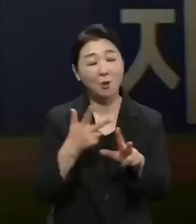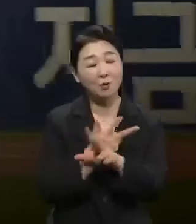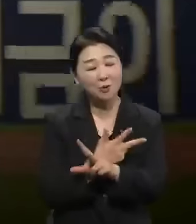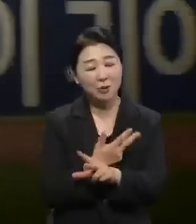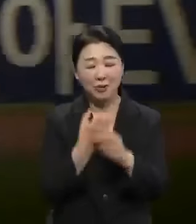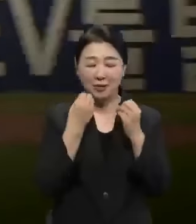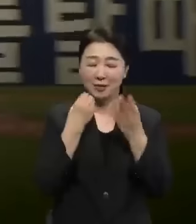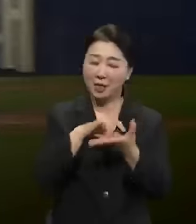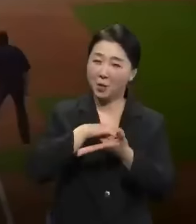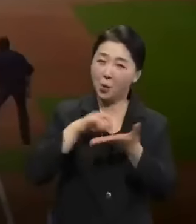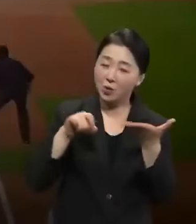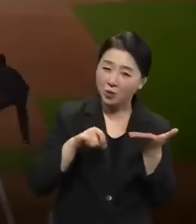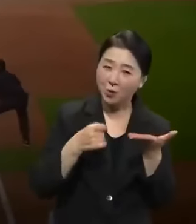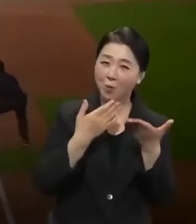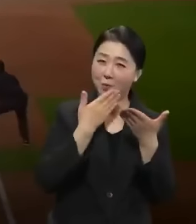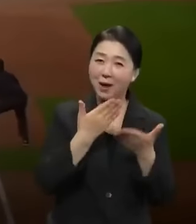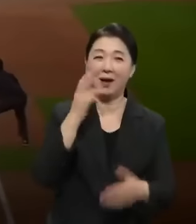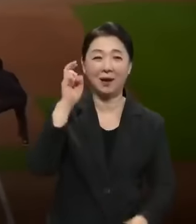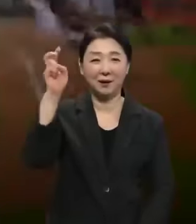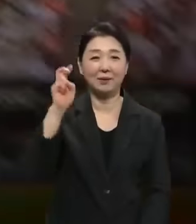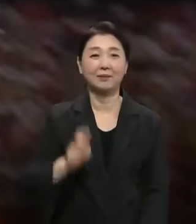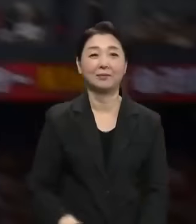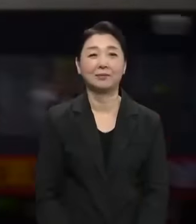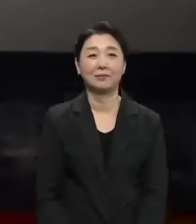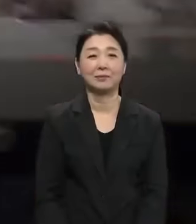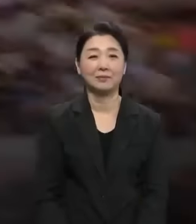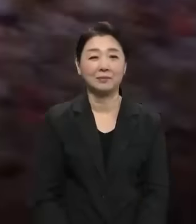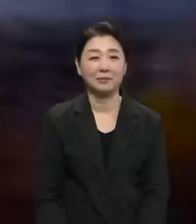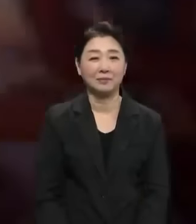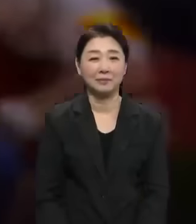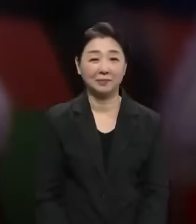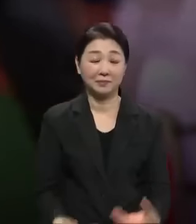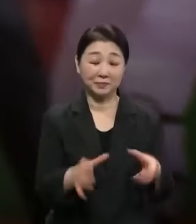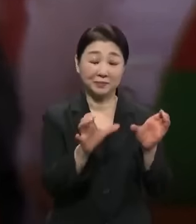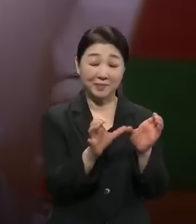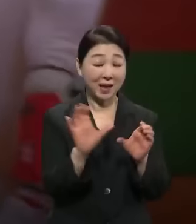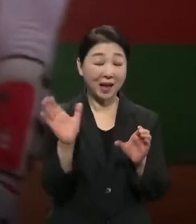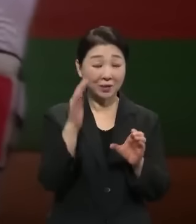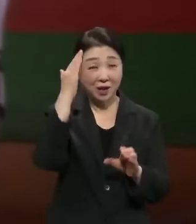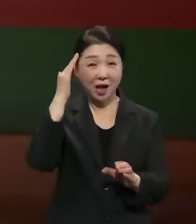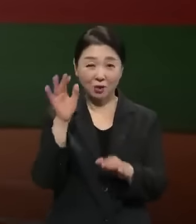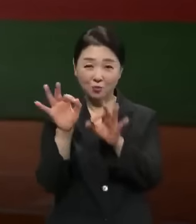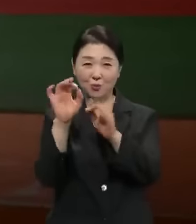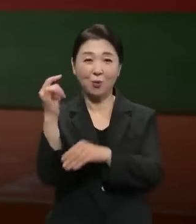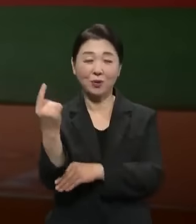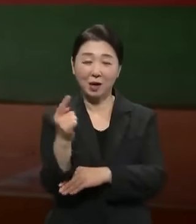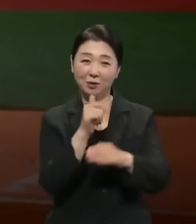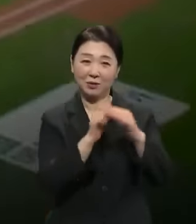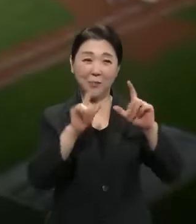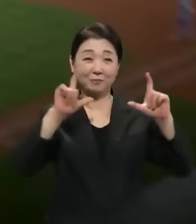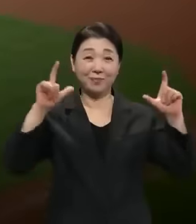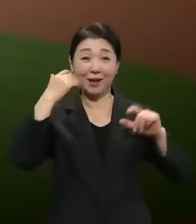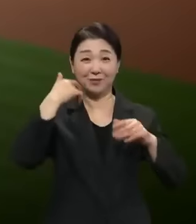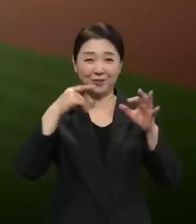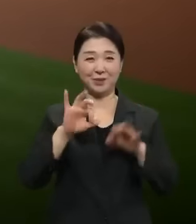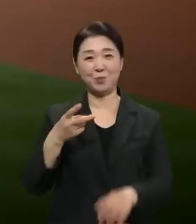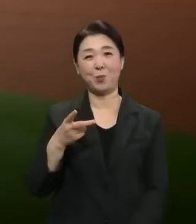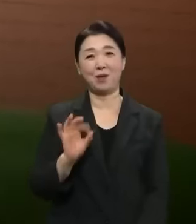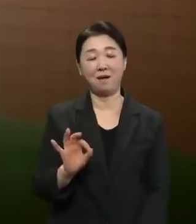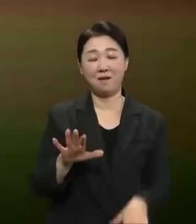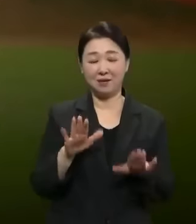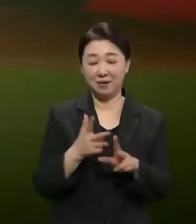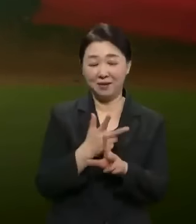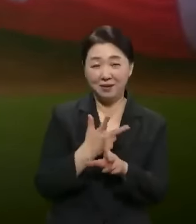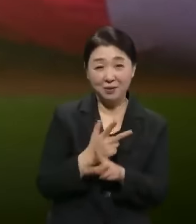대기록 달성의 분수령이 될 것으로 보입니다. 소속팀을 넘어 한국 프로야구 대표 스타로 떠오른 김도영이 이번